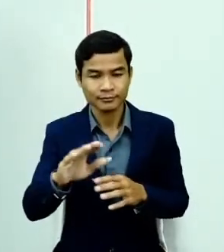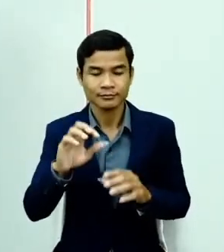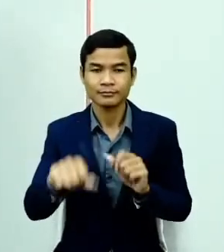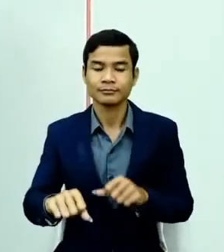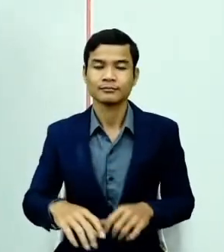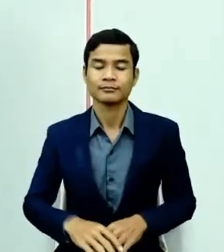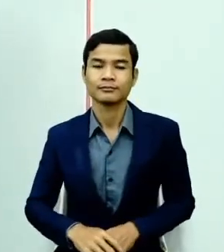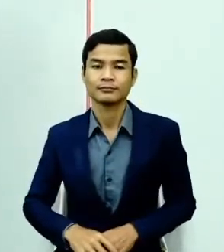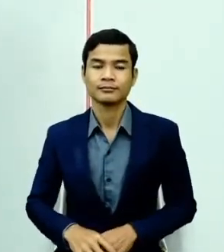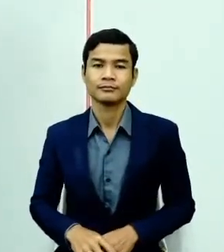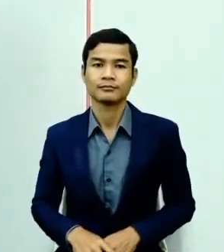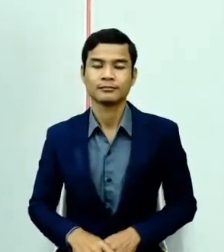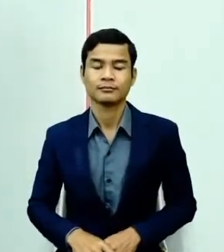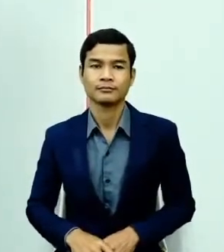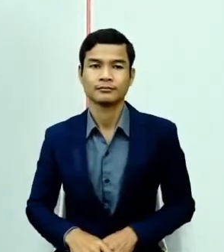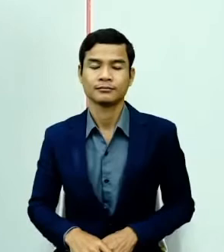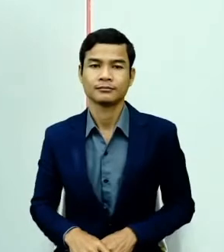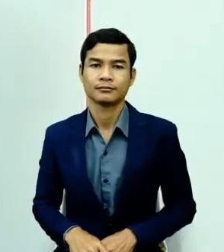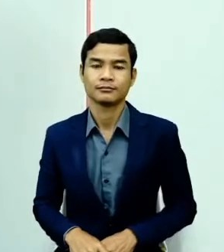ញណា